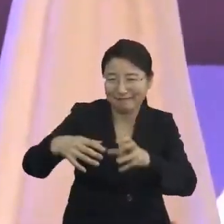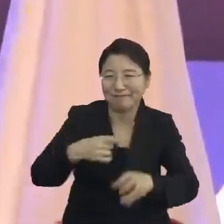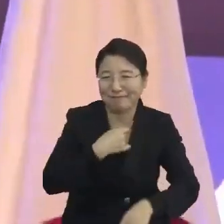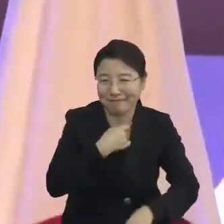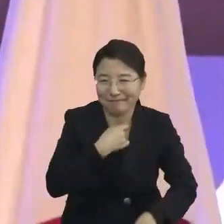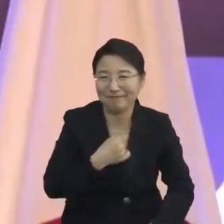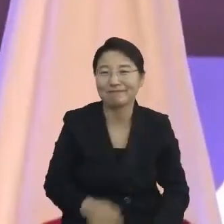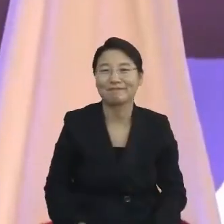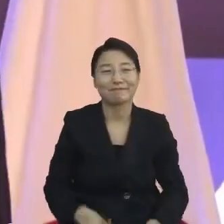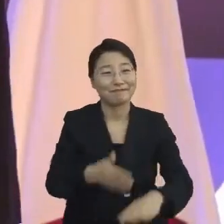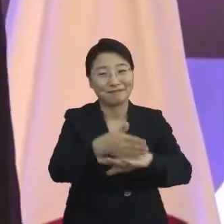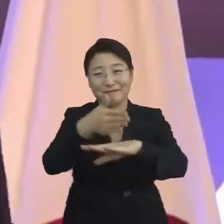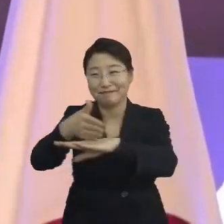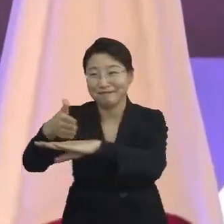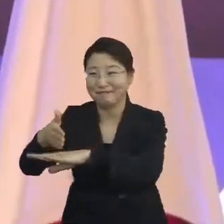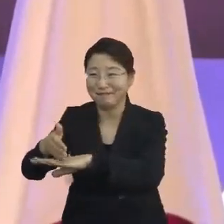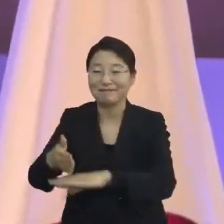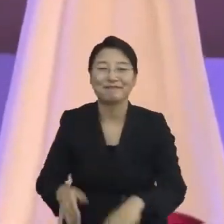고맙습니다.